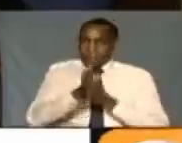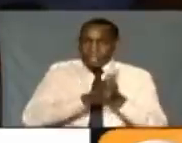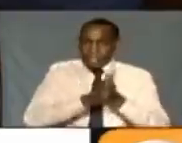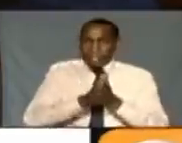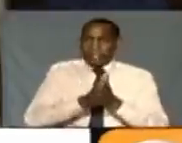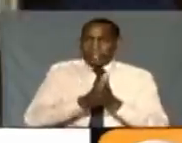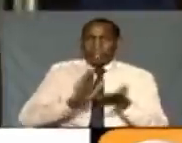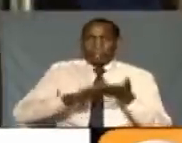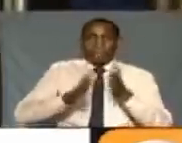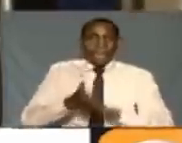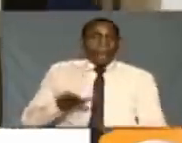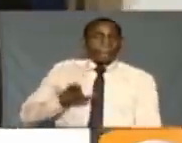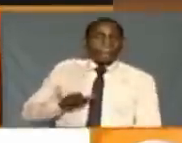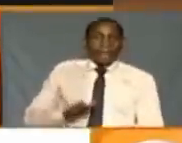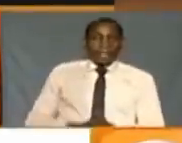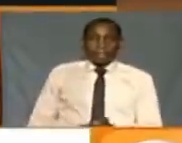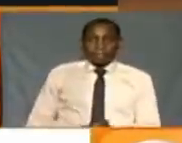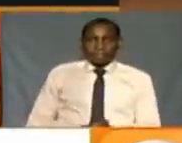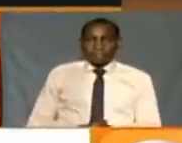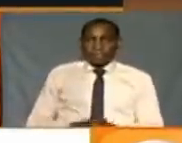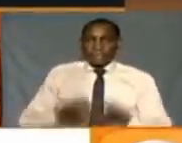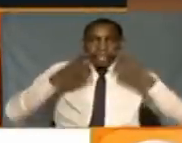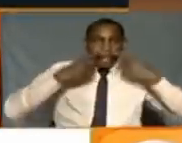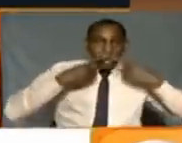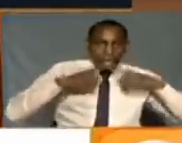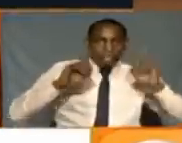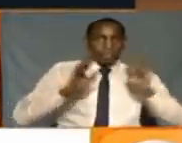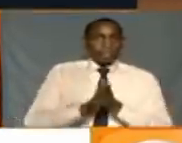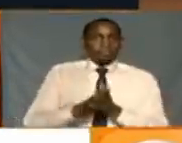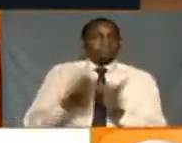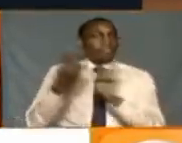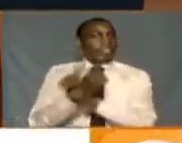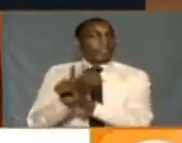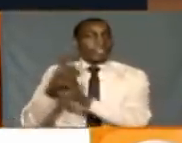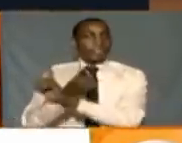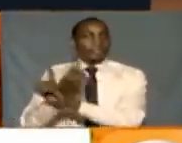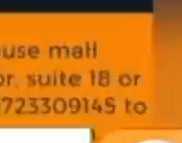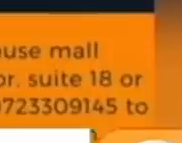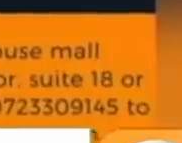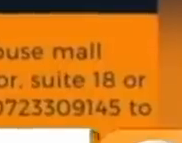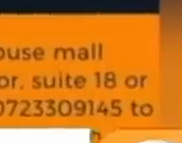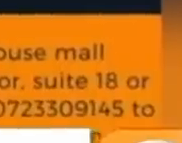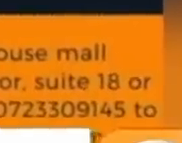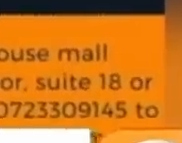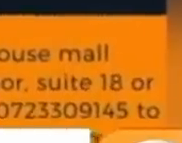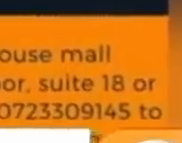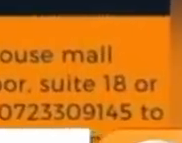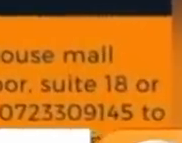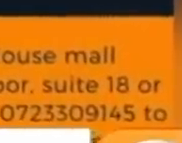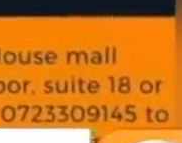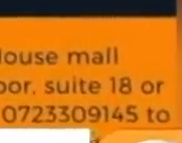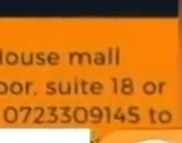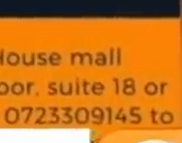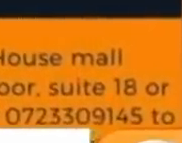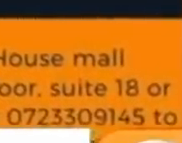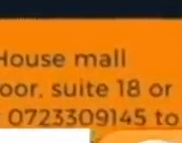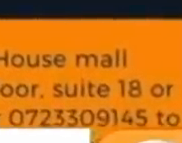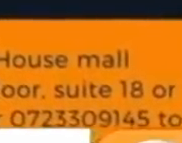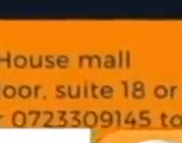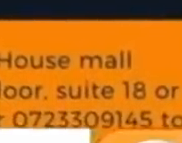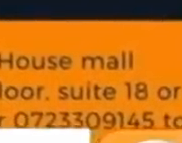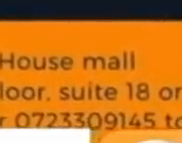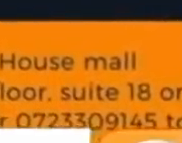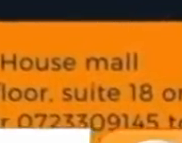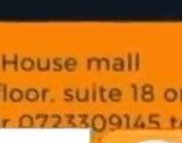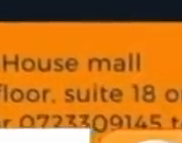mama. Tangazo hili lilizua hisia mbalimbali miongoni mwa Wakenya, wengi wakitaja hela